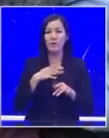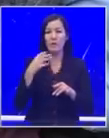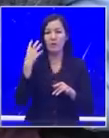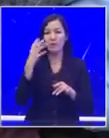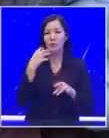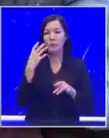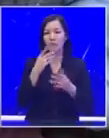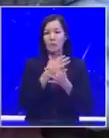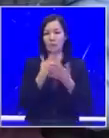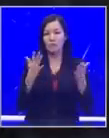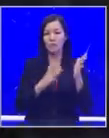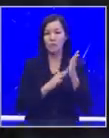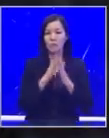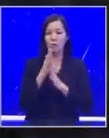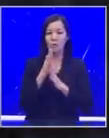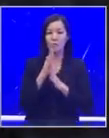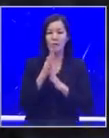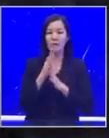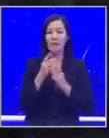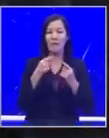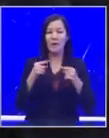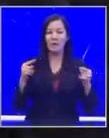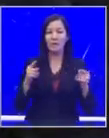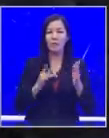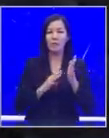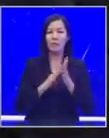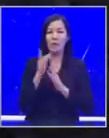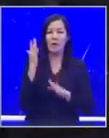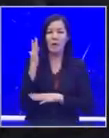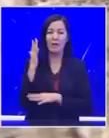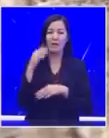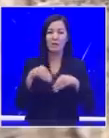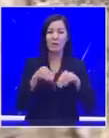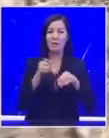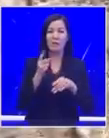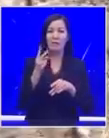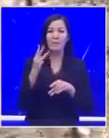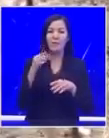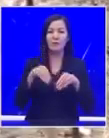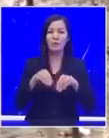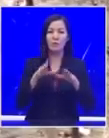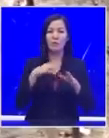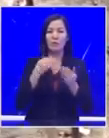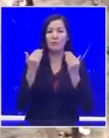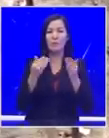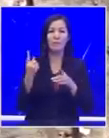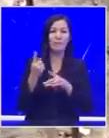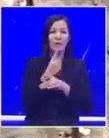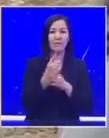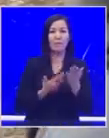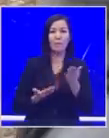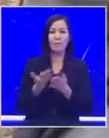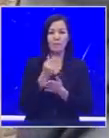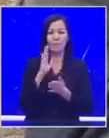өсірумен айналысады. Мұнда шабдалының 4 қара өрік, шие, абрикосынды жеміс ағаштарының бірнеше түрі отырғызылған. Биыл алғаш рет өнім